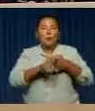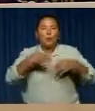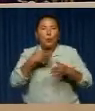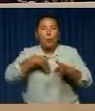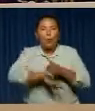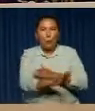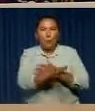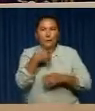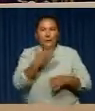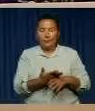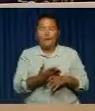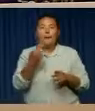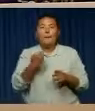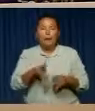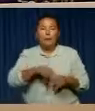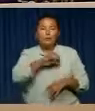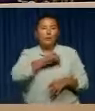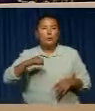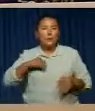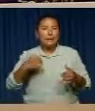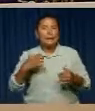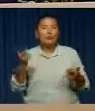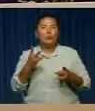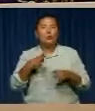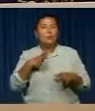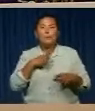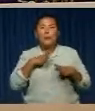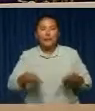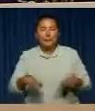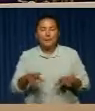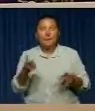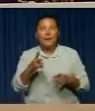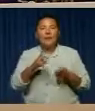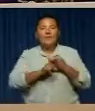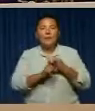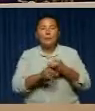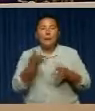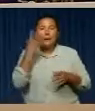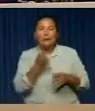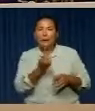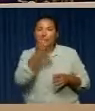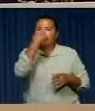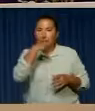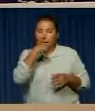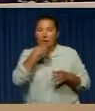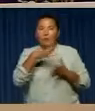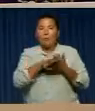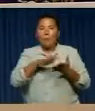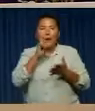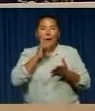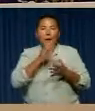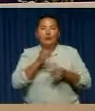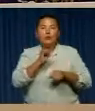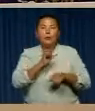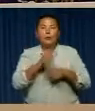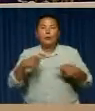бойда қалып қалмау керек. Өз-өзіне олай үлгермей қалу керек. Ол, мысалы, вирус ағзаға кірген екен. Ағза әлсіз, жаңағындай ауруы бар.